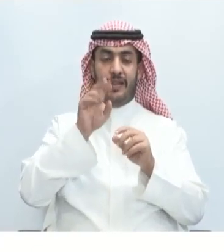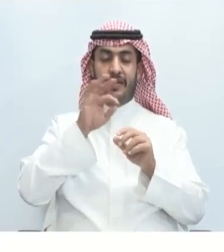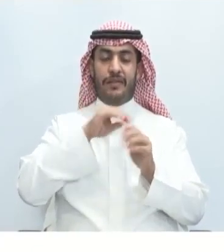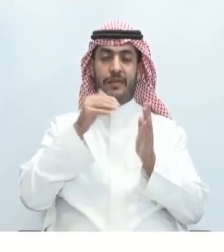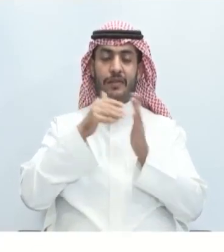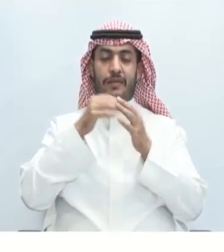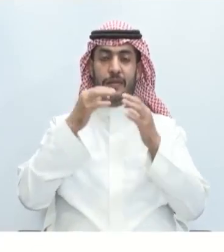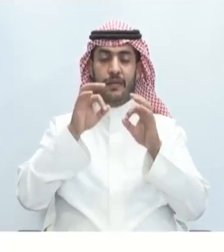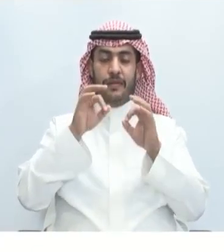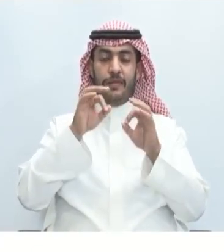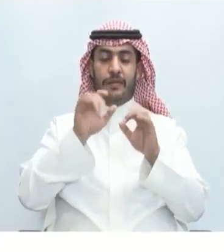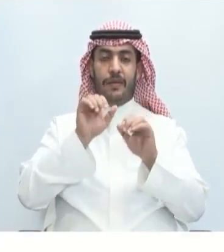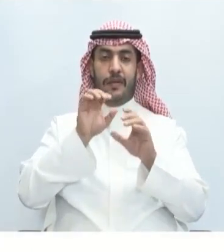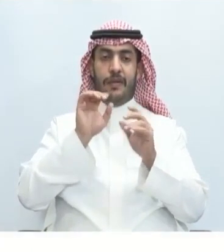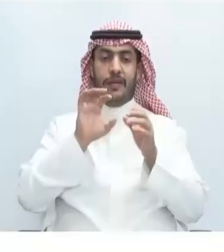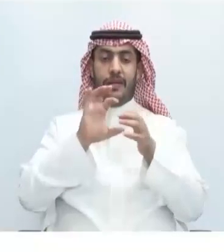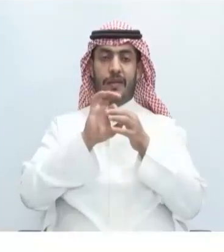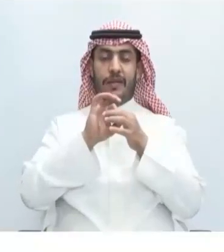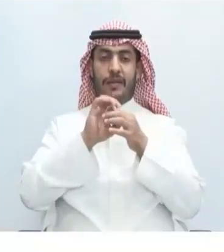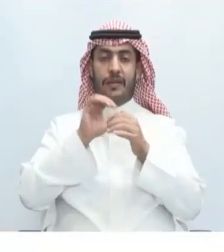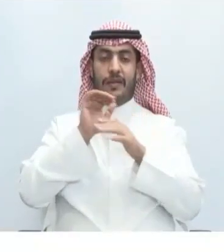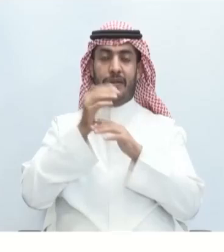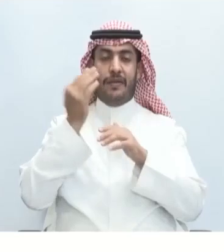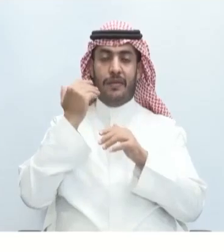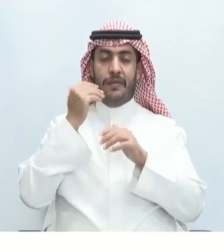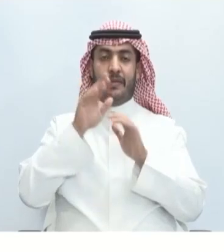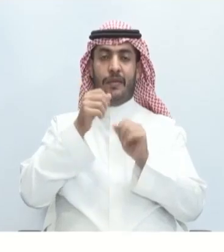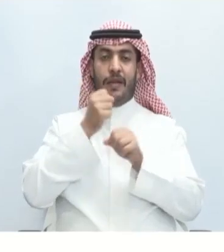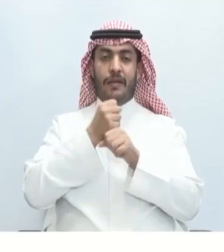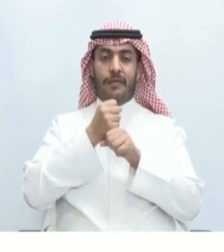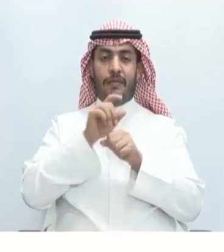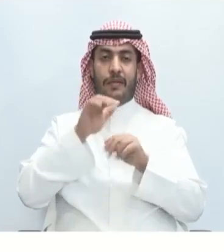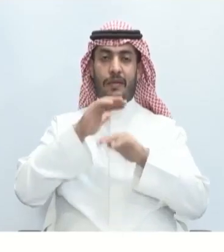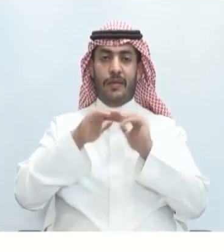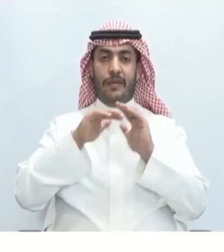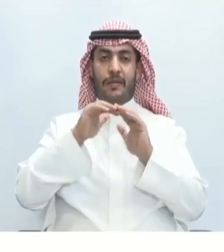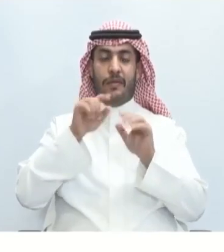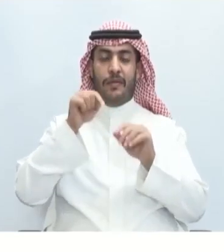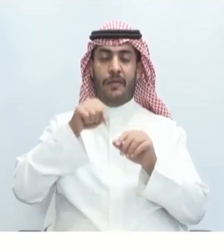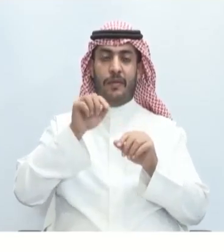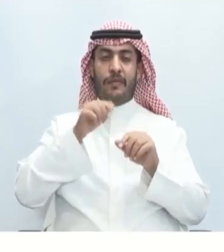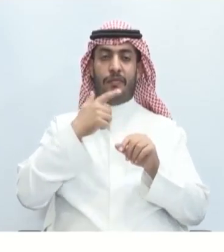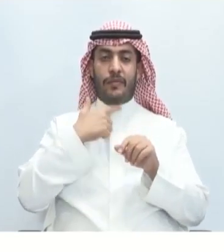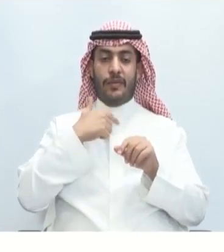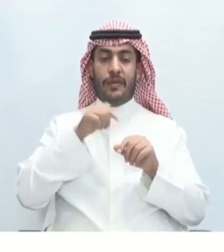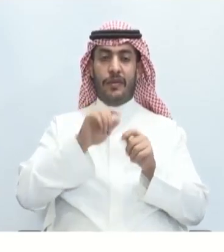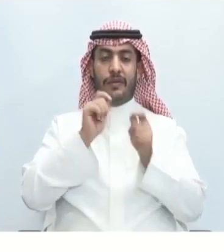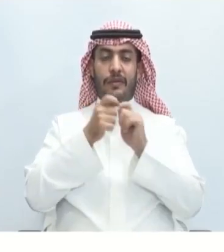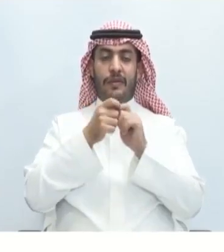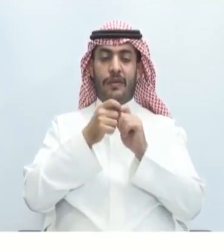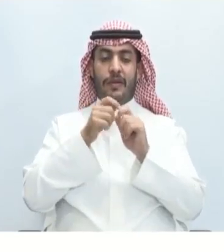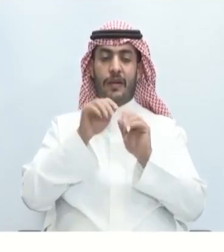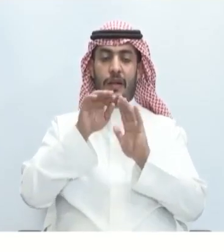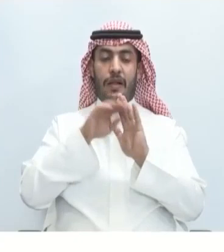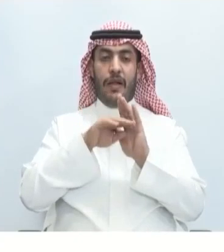تحدثنا عنها في ما يتعلق في الدرس السابق ذكرنا قد تعمل عليها يدويا الان نود ان نتحول من الامر